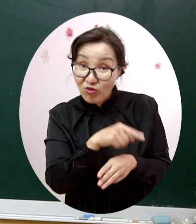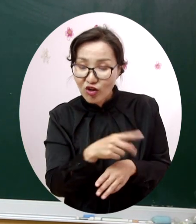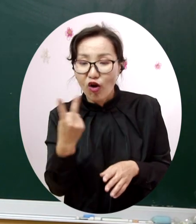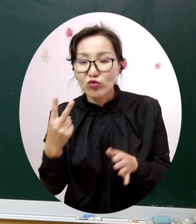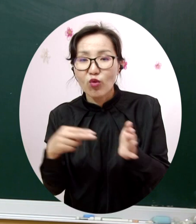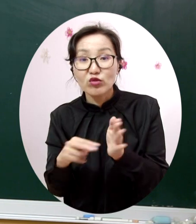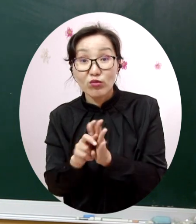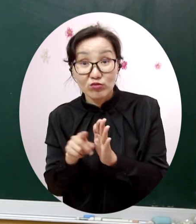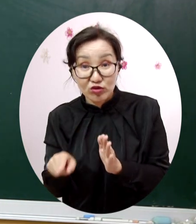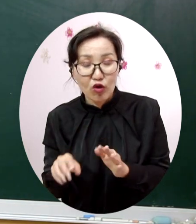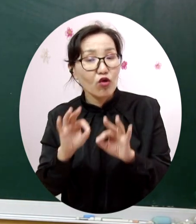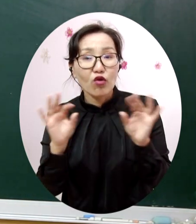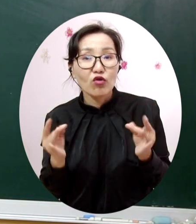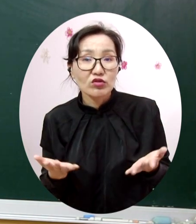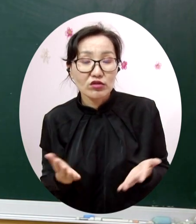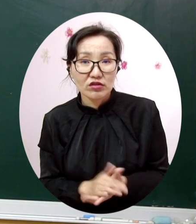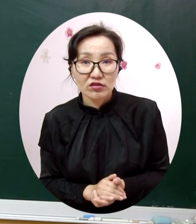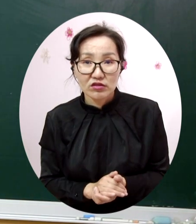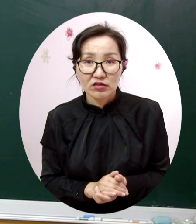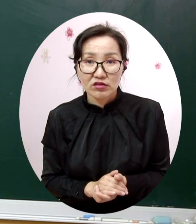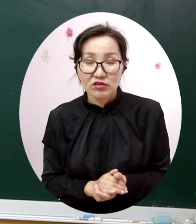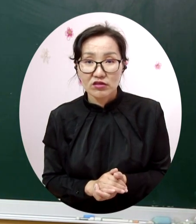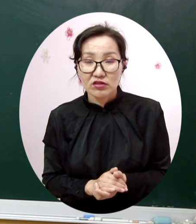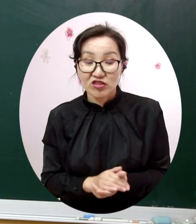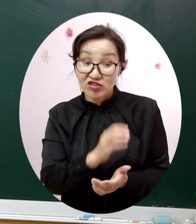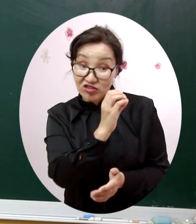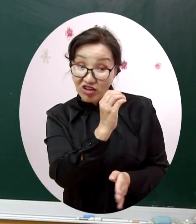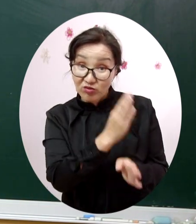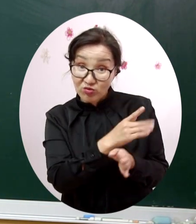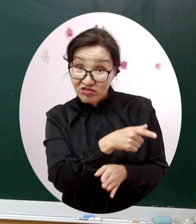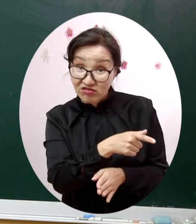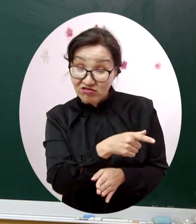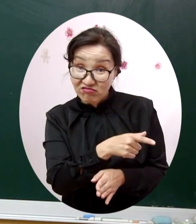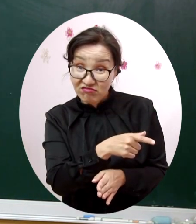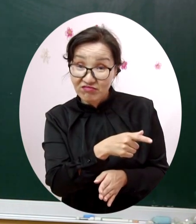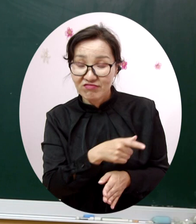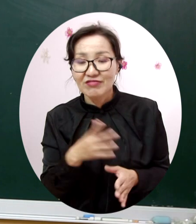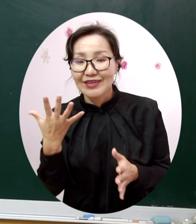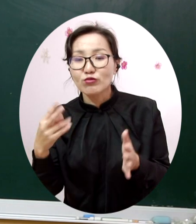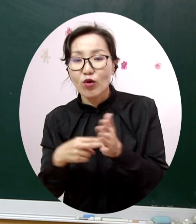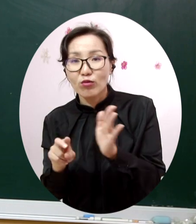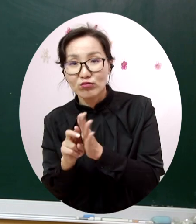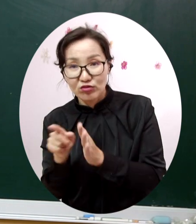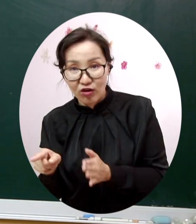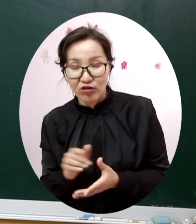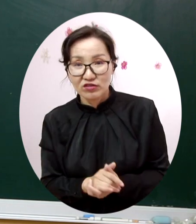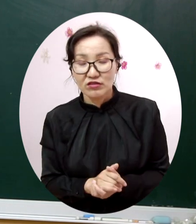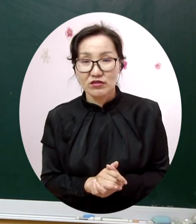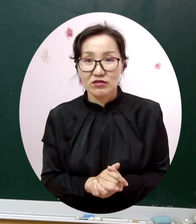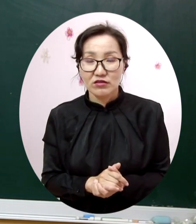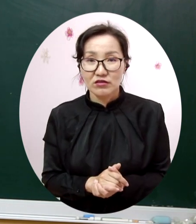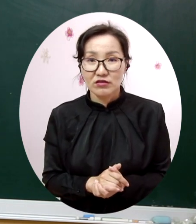2 хуваагдана. Өөр. Өө зүйтэй тэгэр төгсөн учраас мөн 5 хуваагдана.